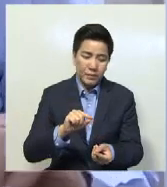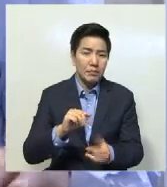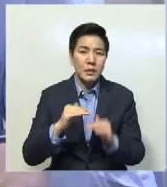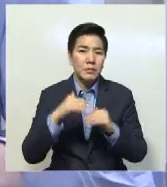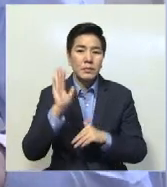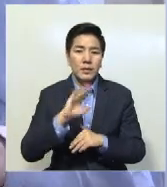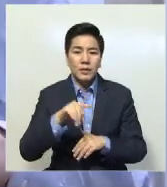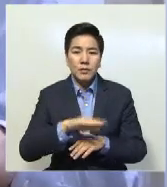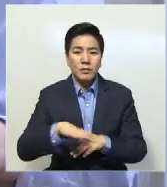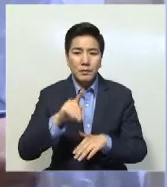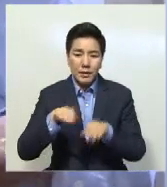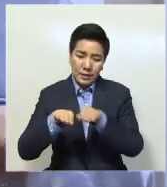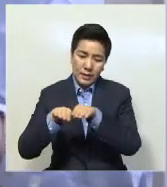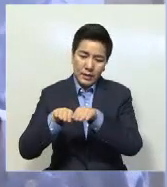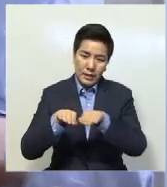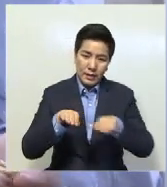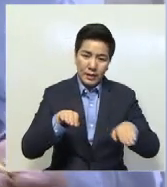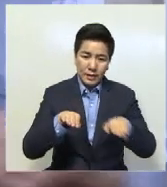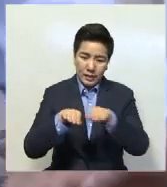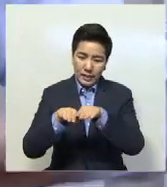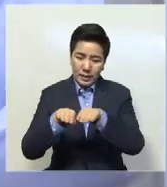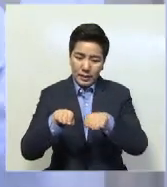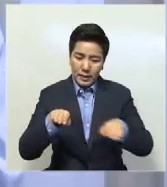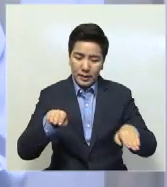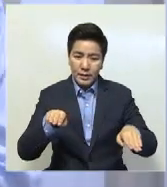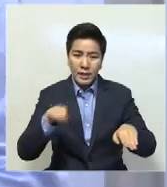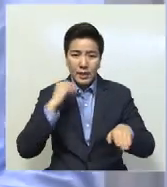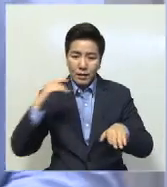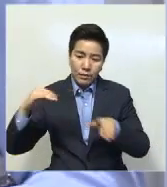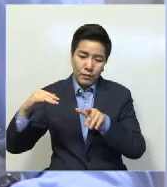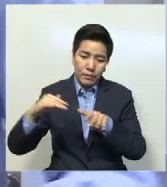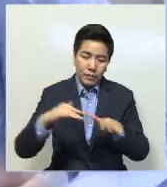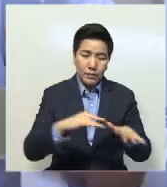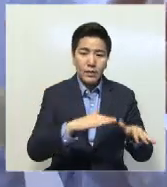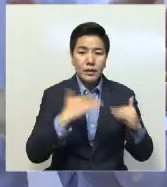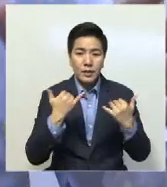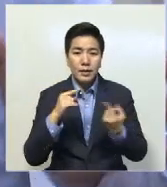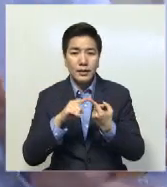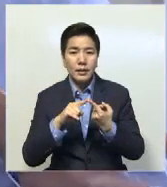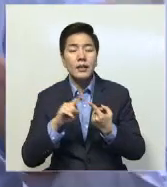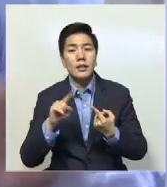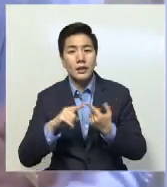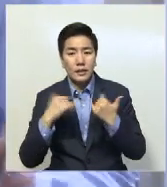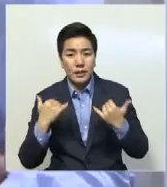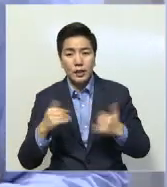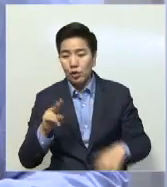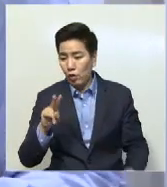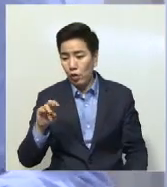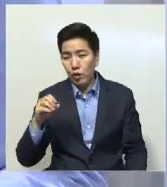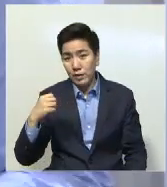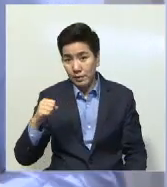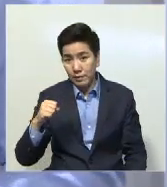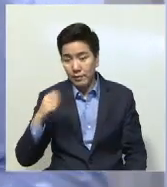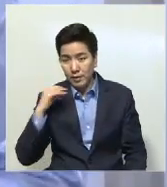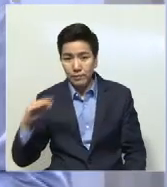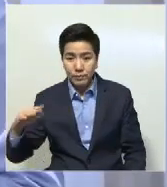พื้นที่บริเวณแถวนั้นจะเป็นที่ลาดชันน้ำก็จะวิ่ง ตามเข้ามา ครับตอนน้ำที่210ก็จะ